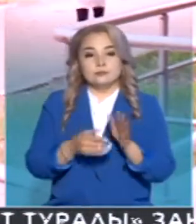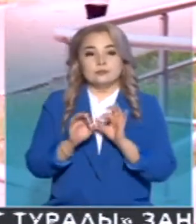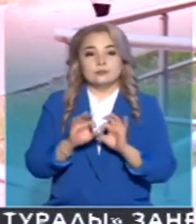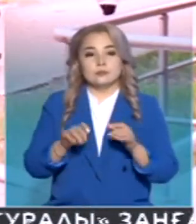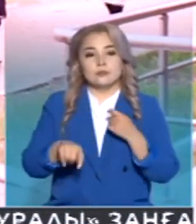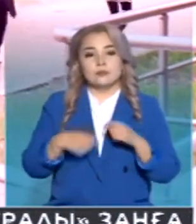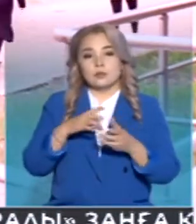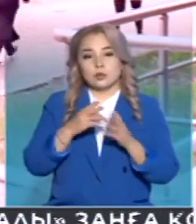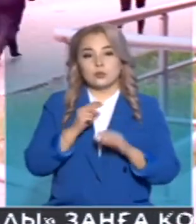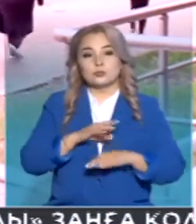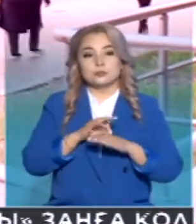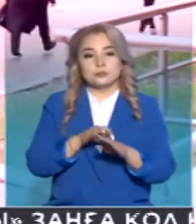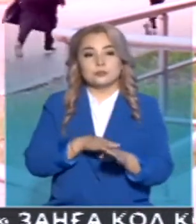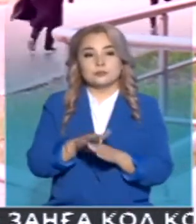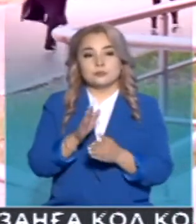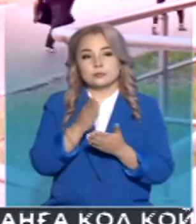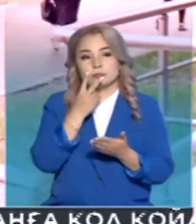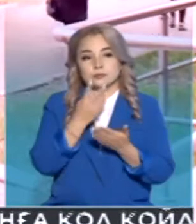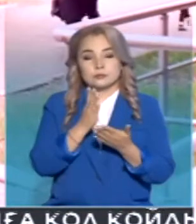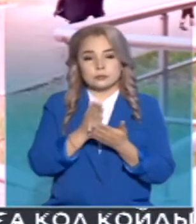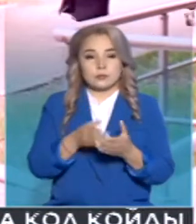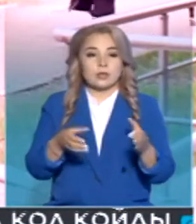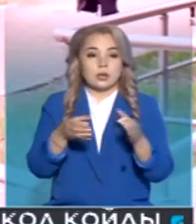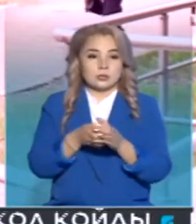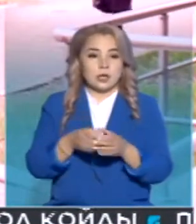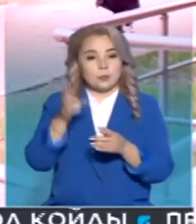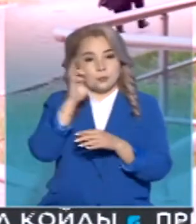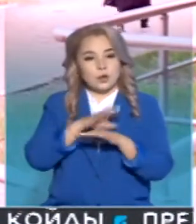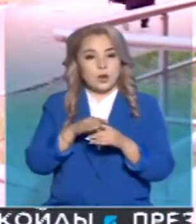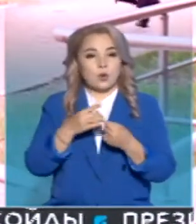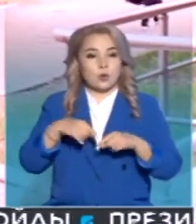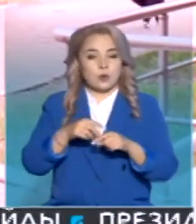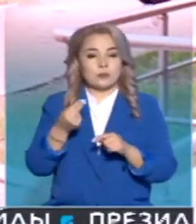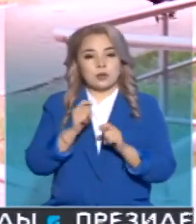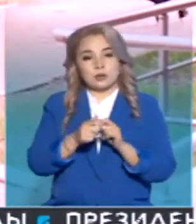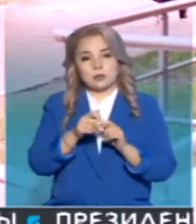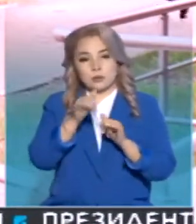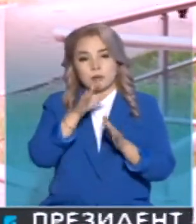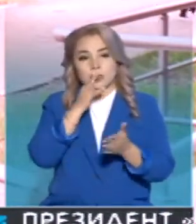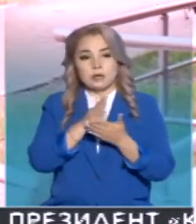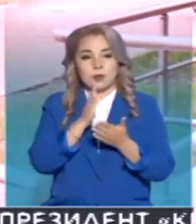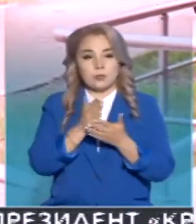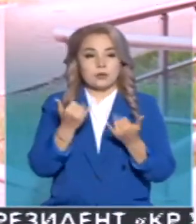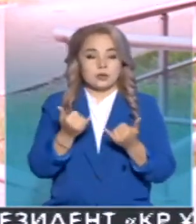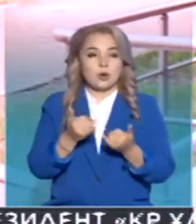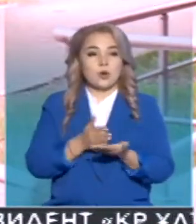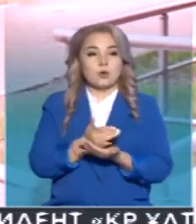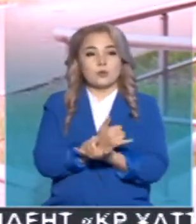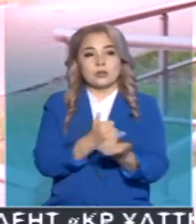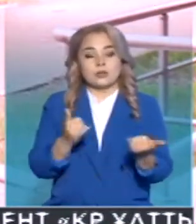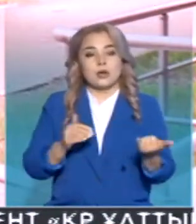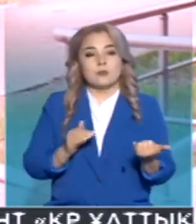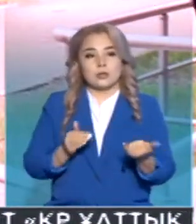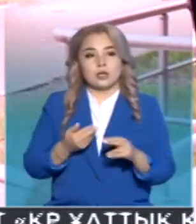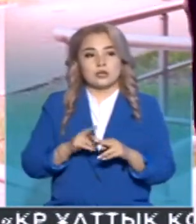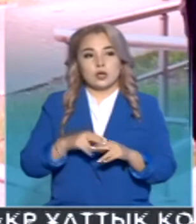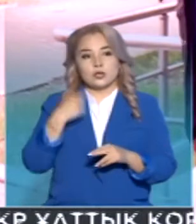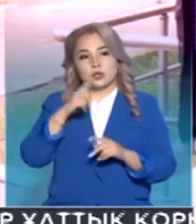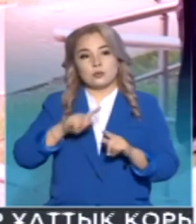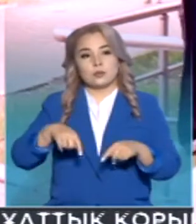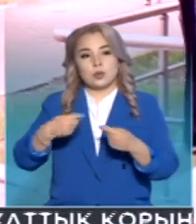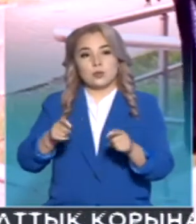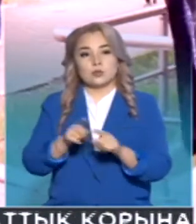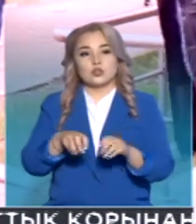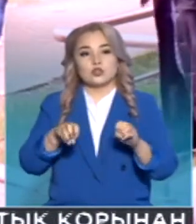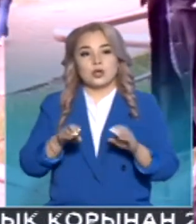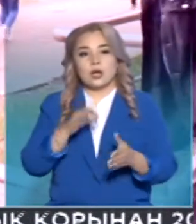әуежайдың шығынмен жұмыс істеп тұрғанын көрсетті. Мемлекеттік орган оған қаржы бөле алмайды. Сондықтан оны коммуналдық меншіктен жекенің қолына беру